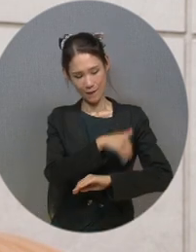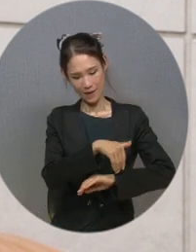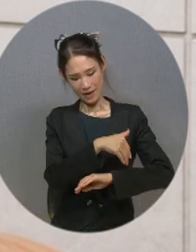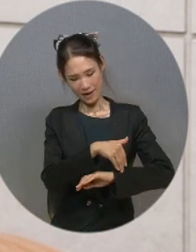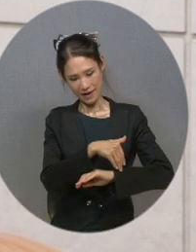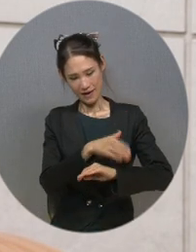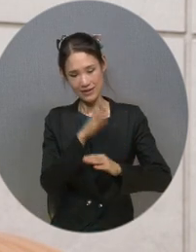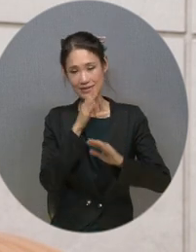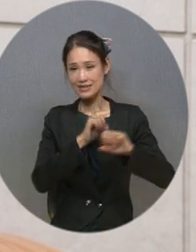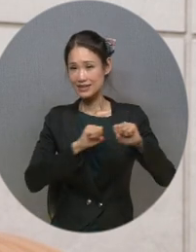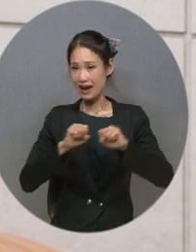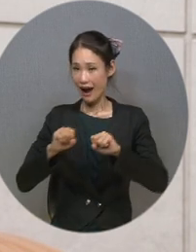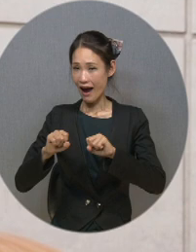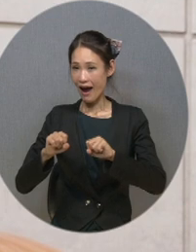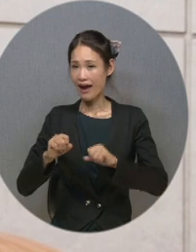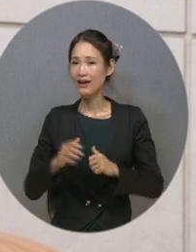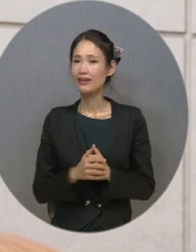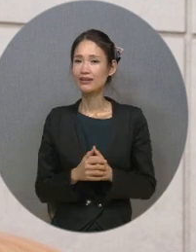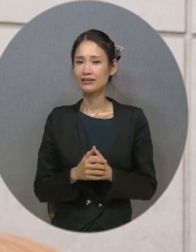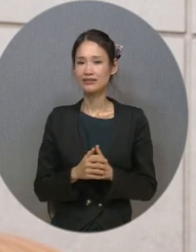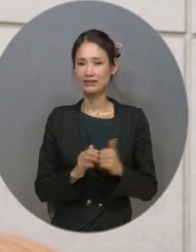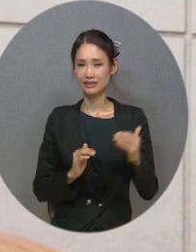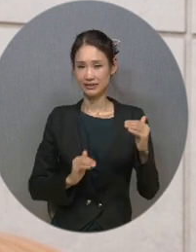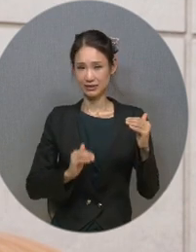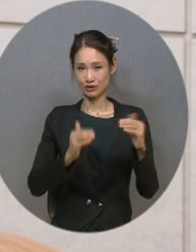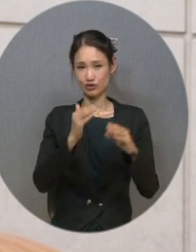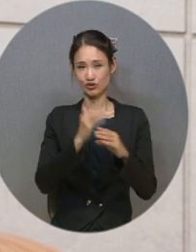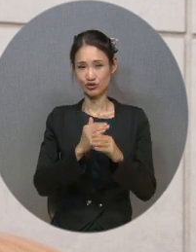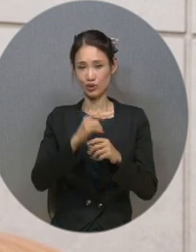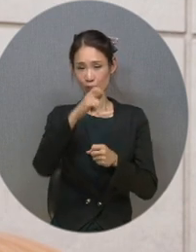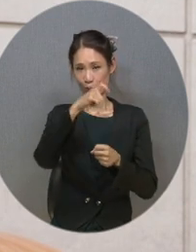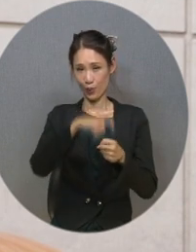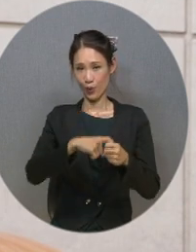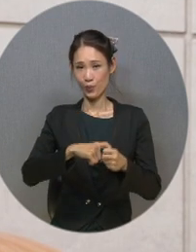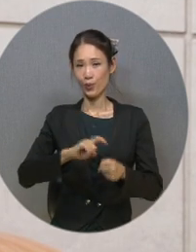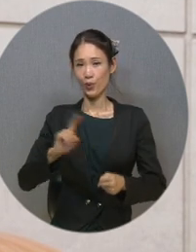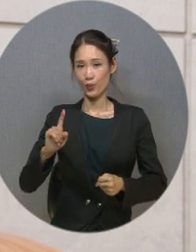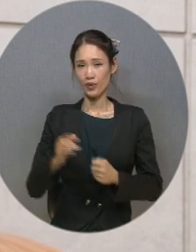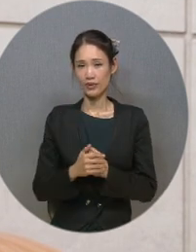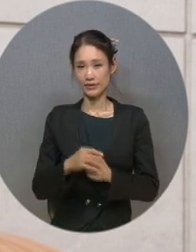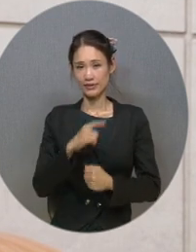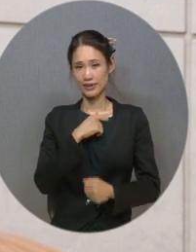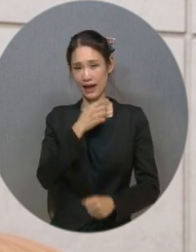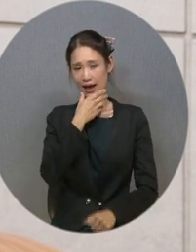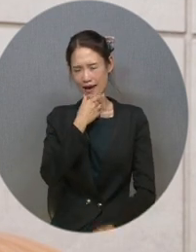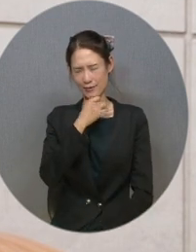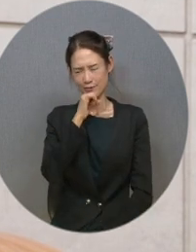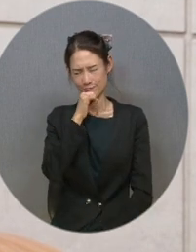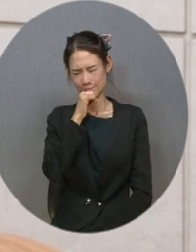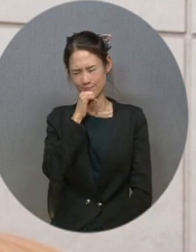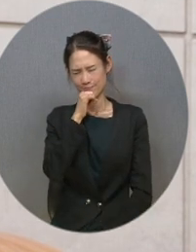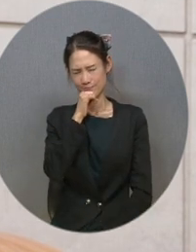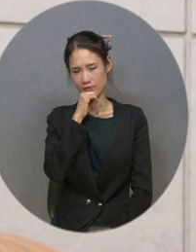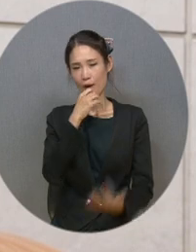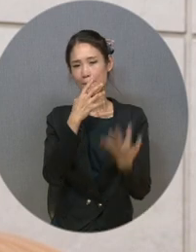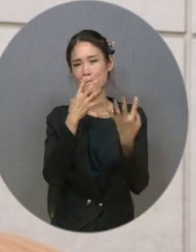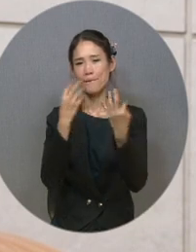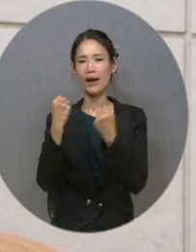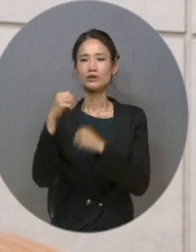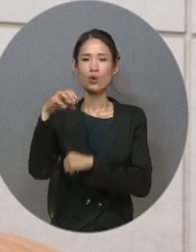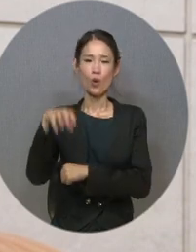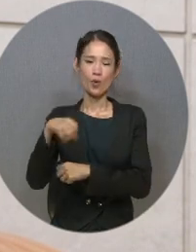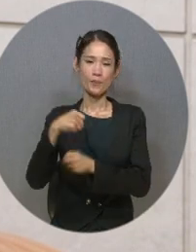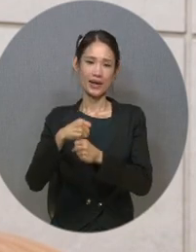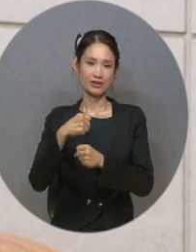그런 과정에서 제가 또 내세웠던 목표 중에 하나가 가장 행복지수가 높은 광양을 만들겠다. 그리고